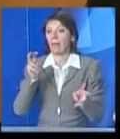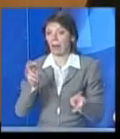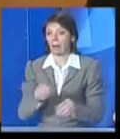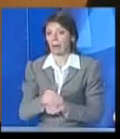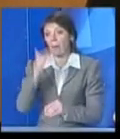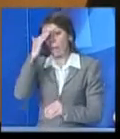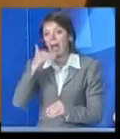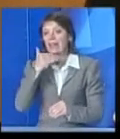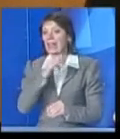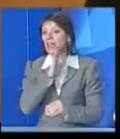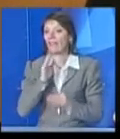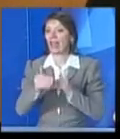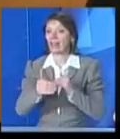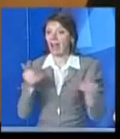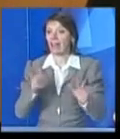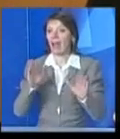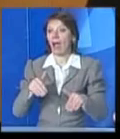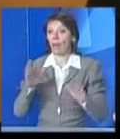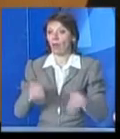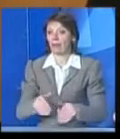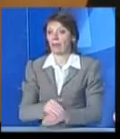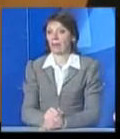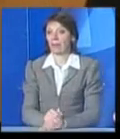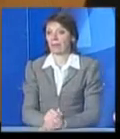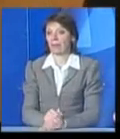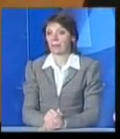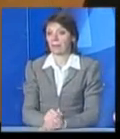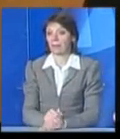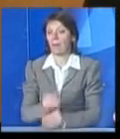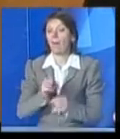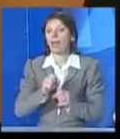батьки викликали. А потім вже подросліше, то я почав писати